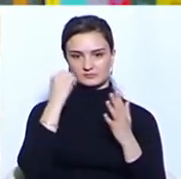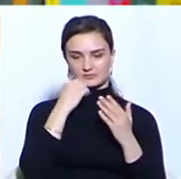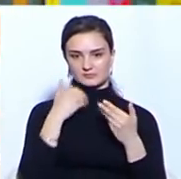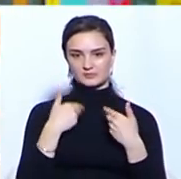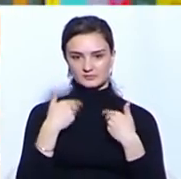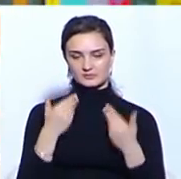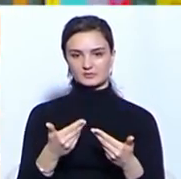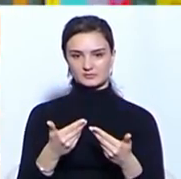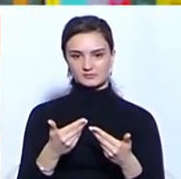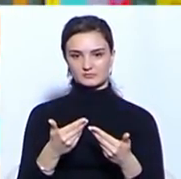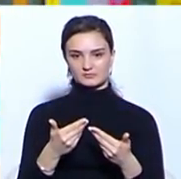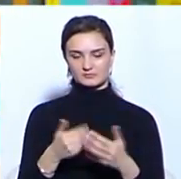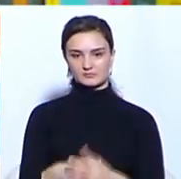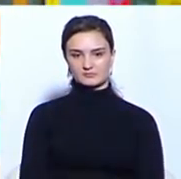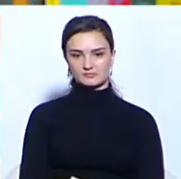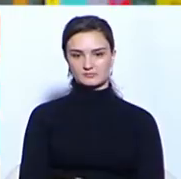მოწვევისათვის.